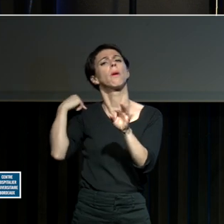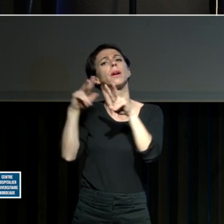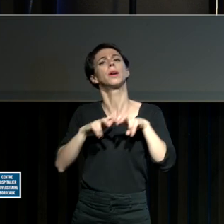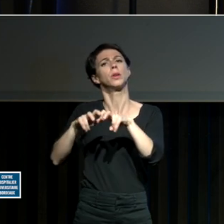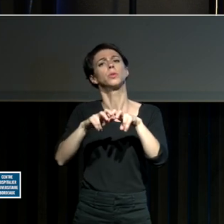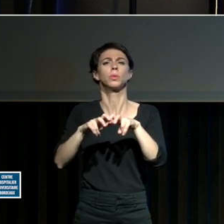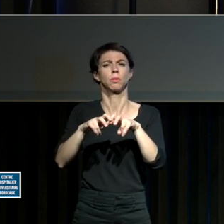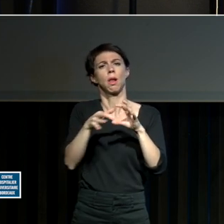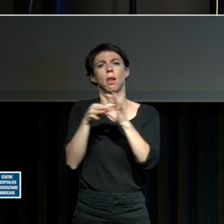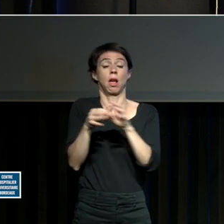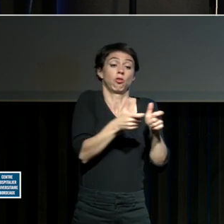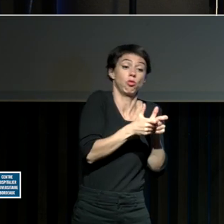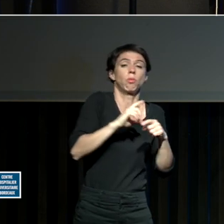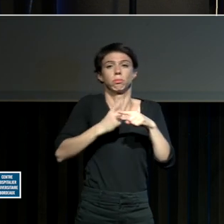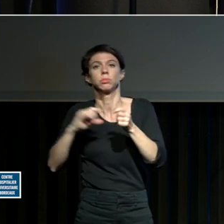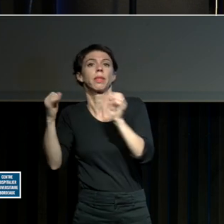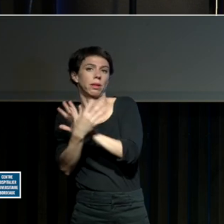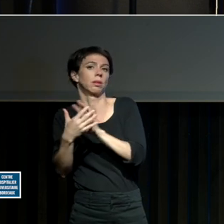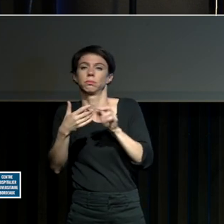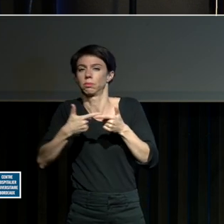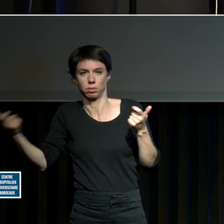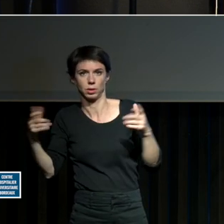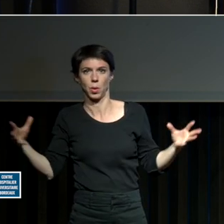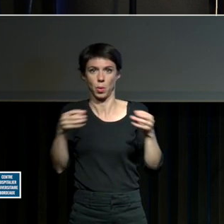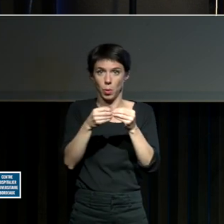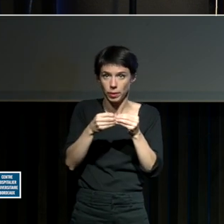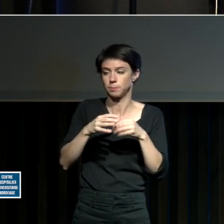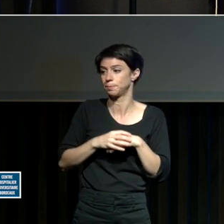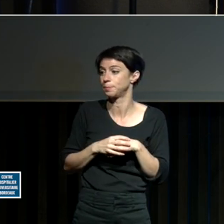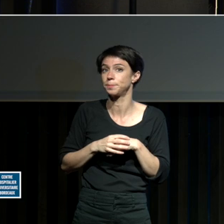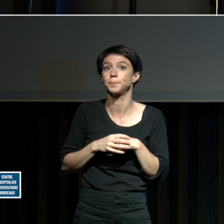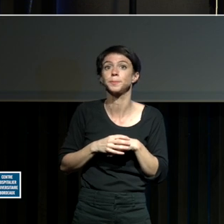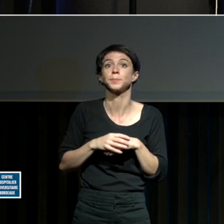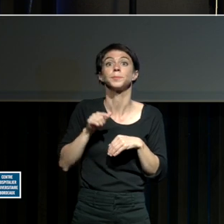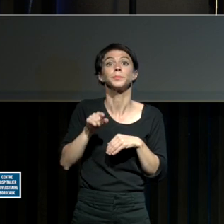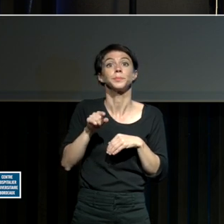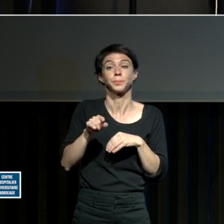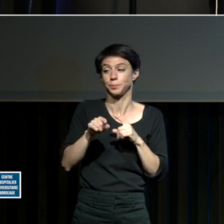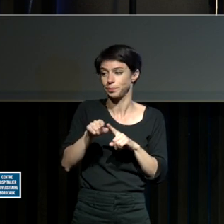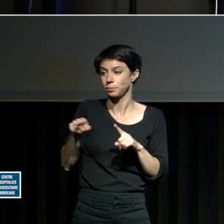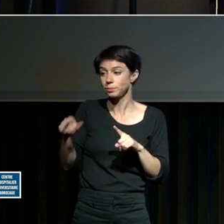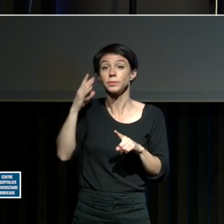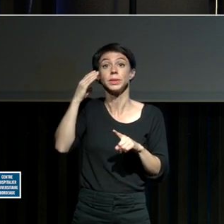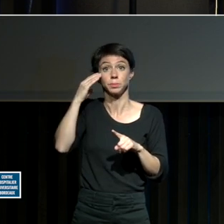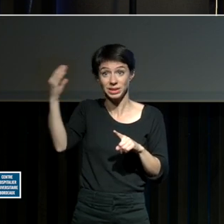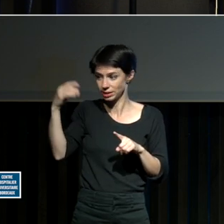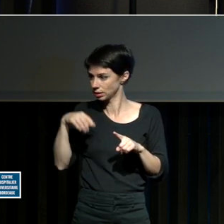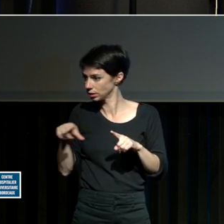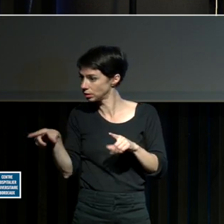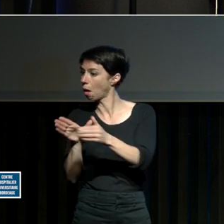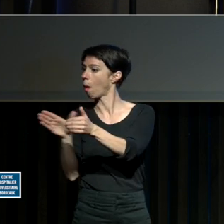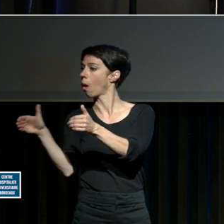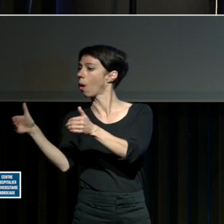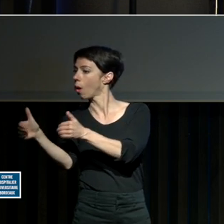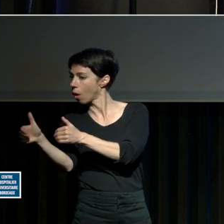médias sociaux, et qu'une fois structurée, cette utilisation problématique allait, dans un second temps, avoir